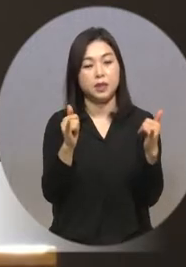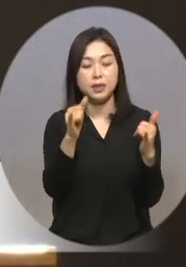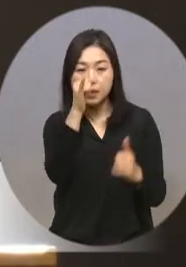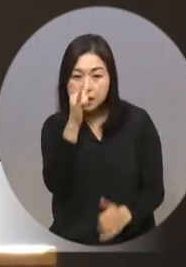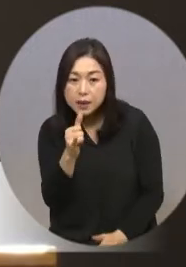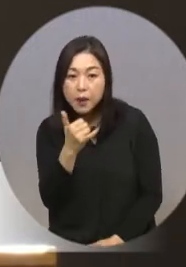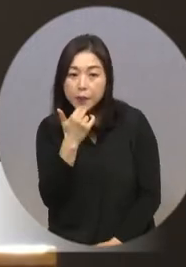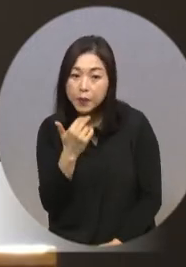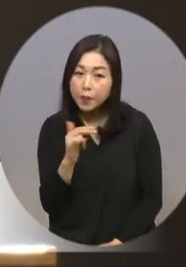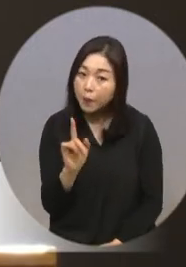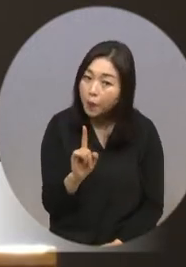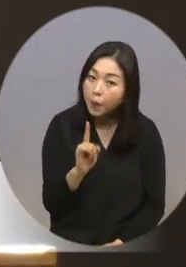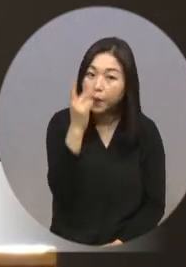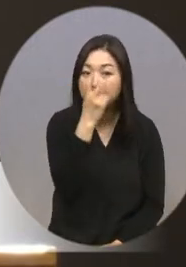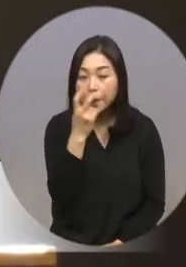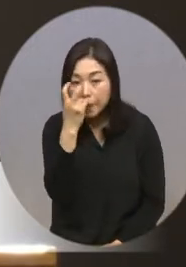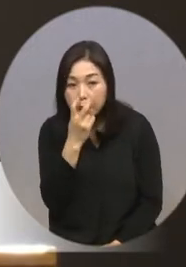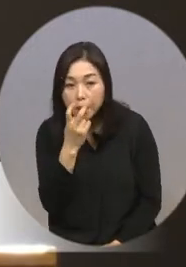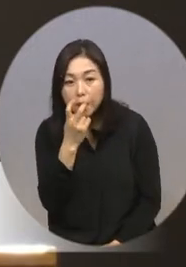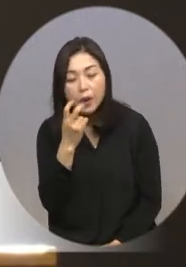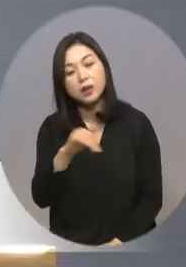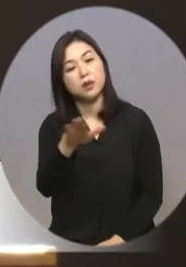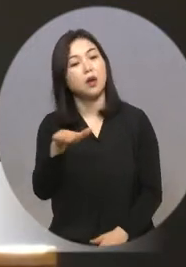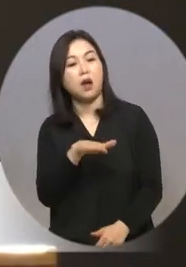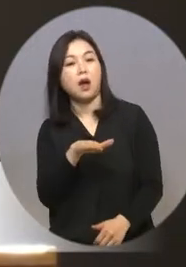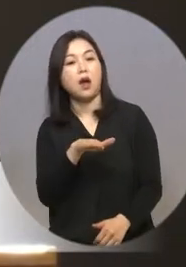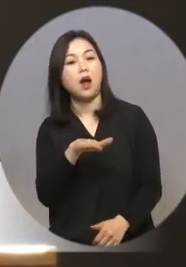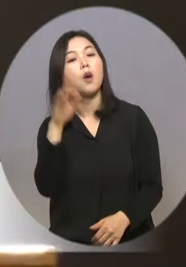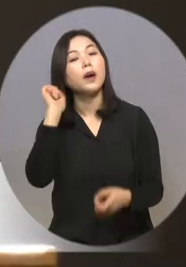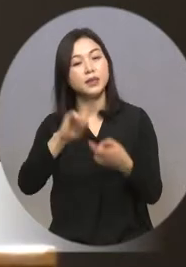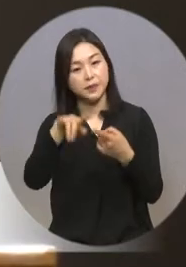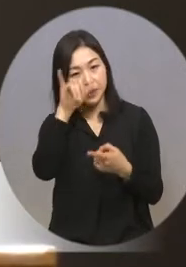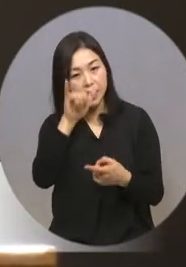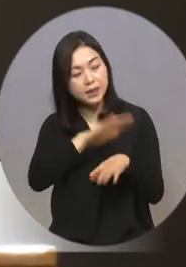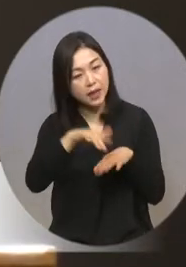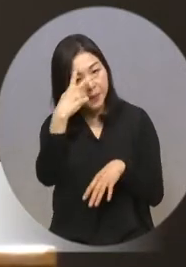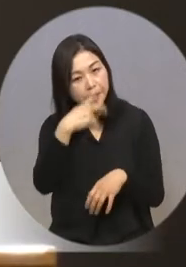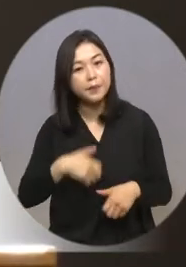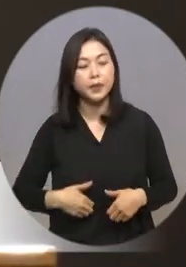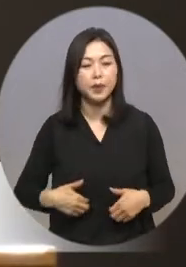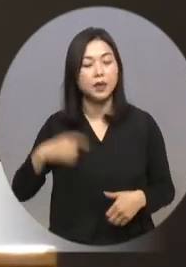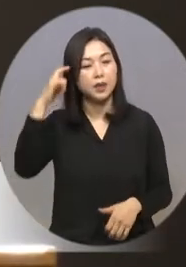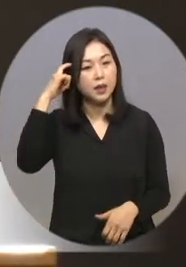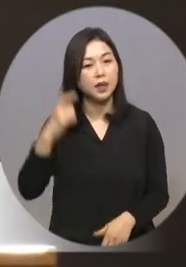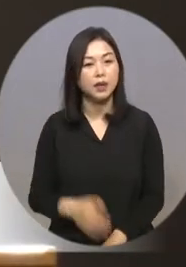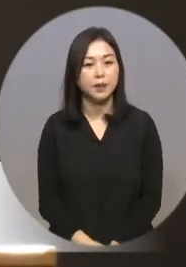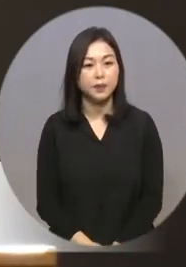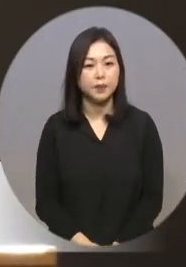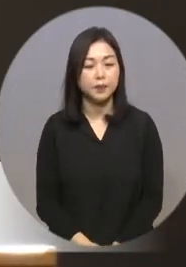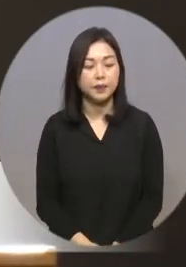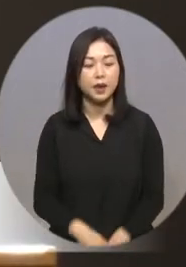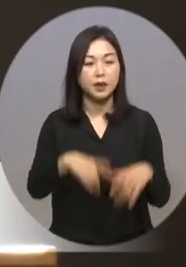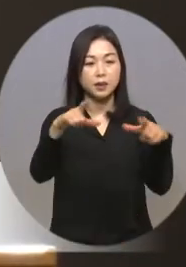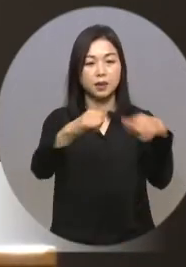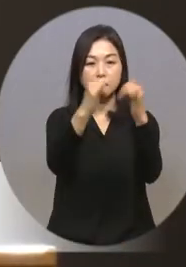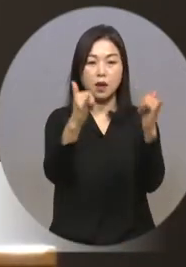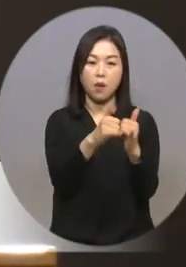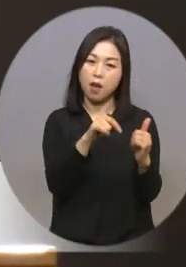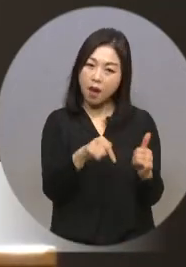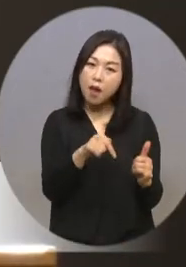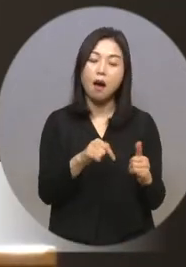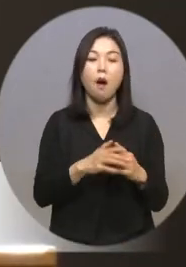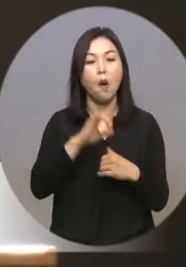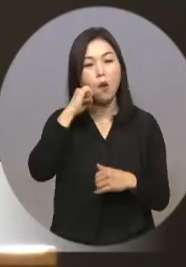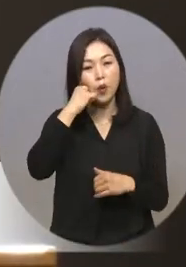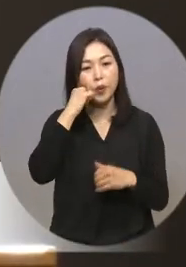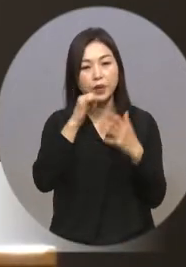인간은 우리가 더 할 수 있게 까치 역사가 된다 해도 안 합니까 실패해서 어려운 사람들